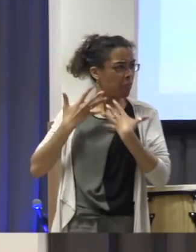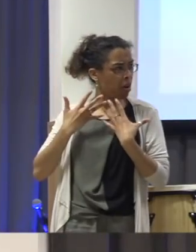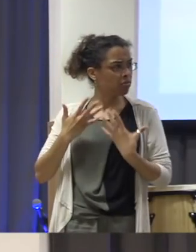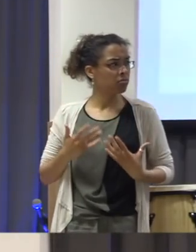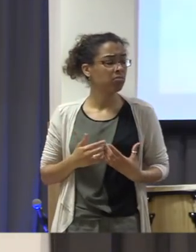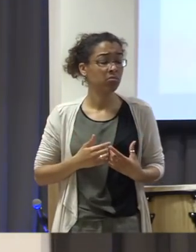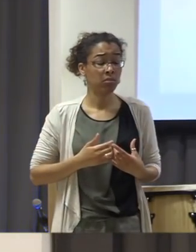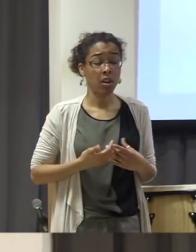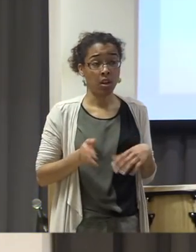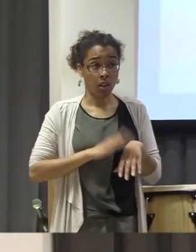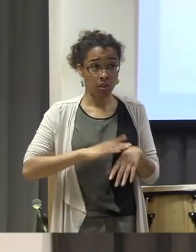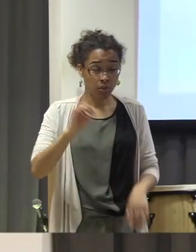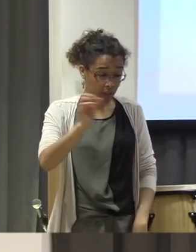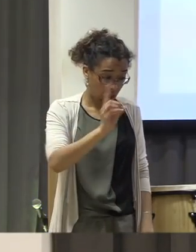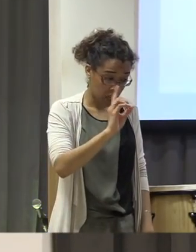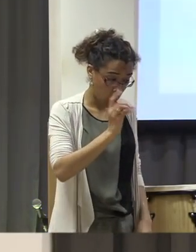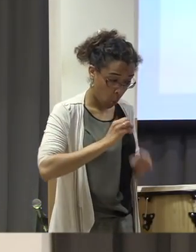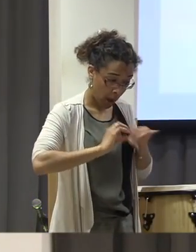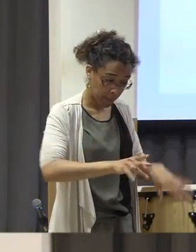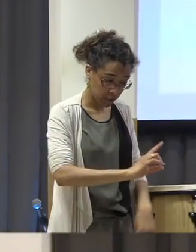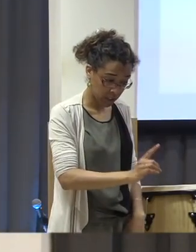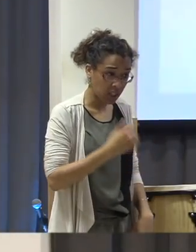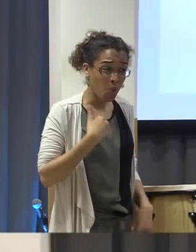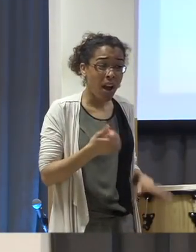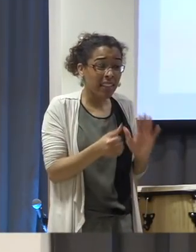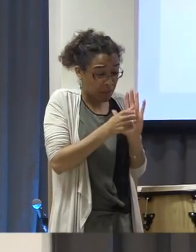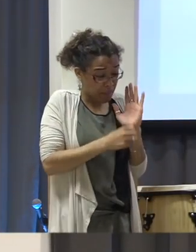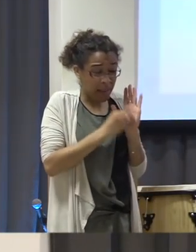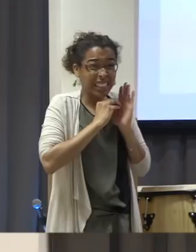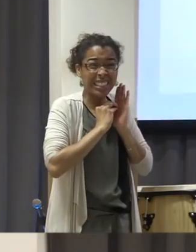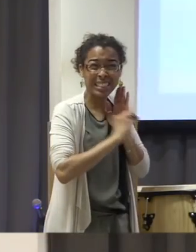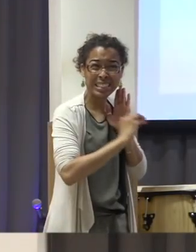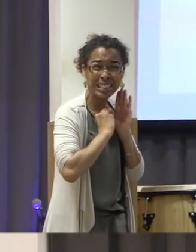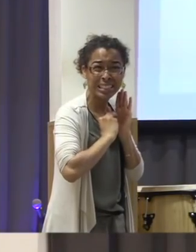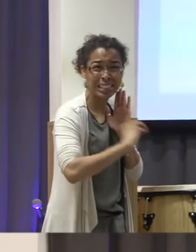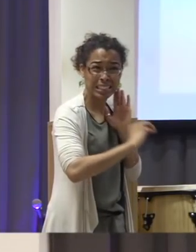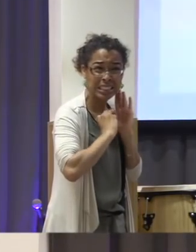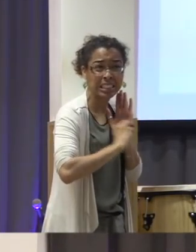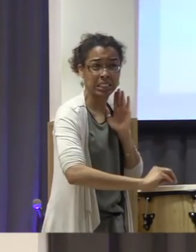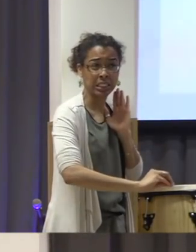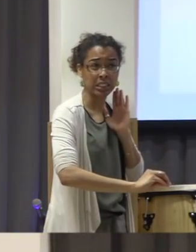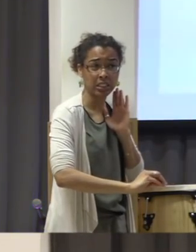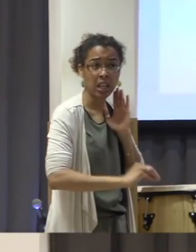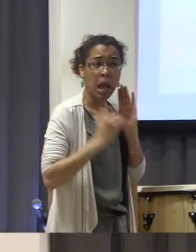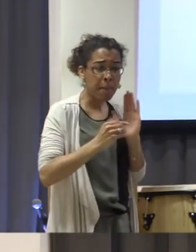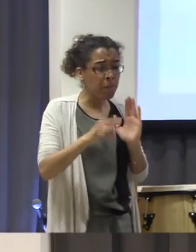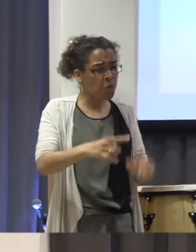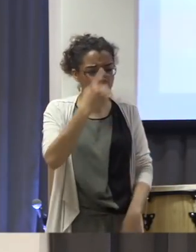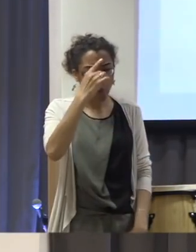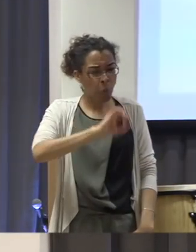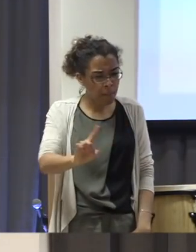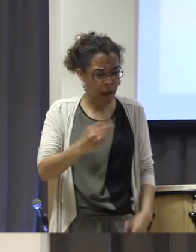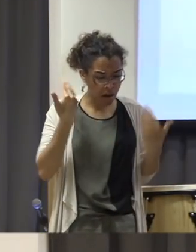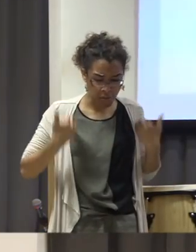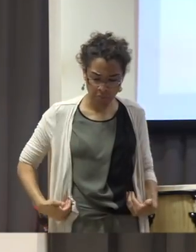abandonné. Et mais Dieu qui rappelle que j'étais gravé sur mes mains, malgré que toute l'incrédulité autour